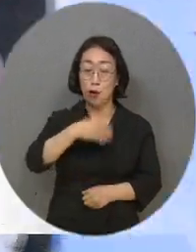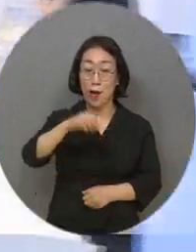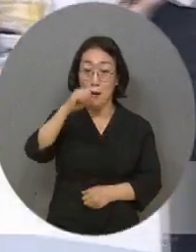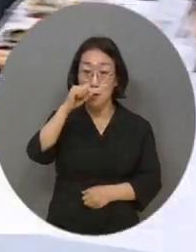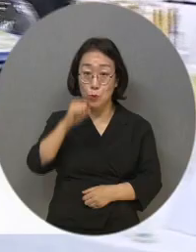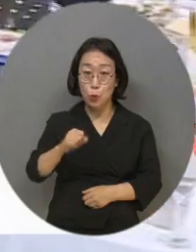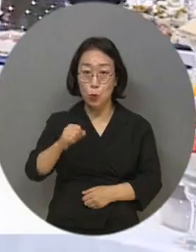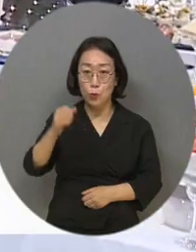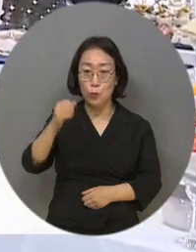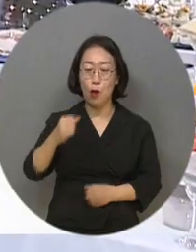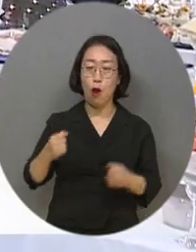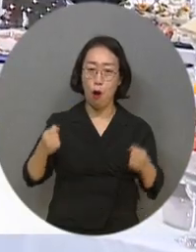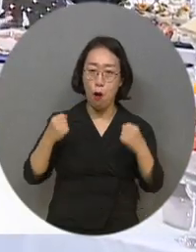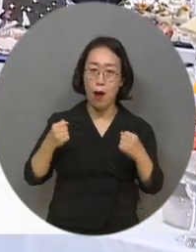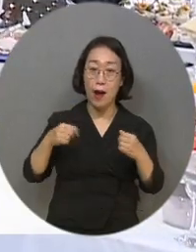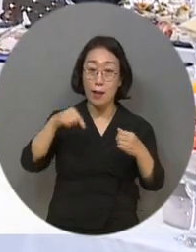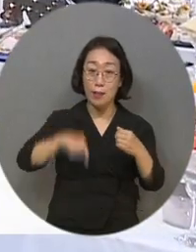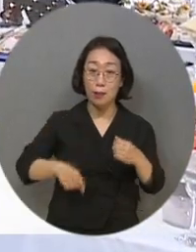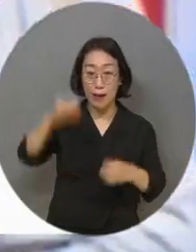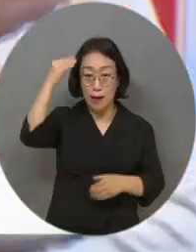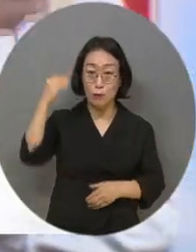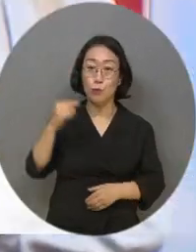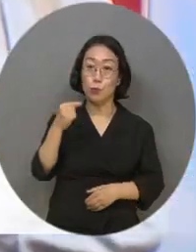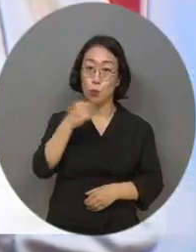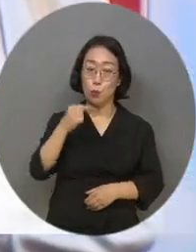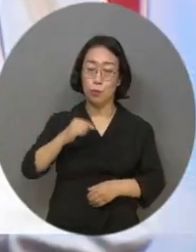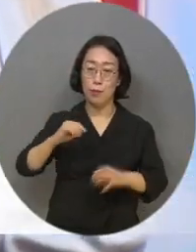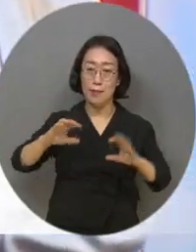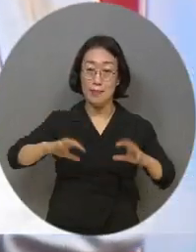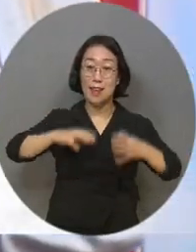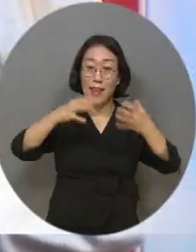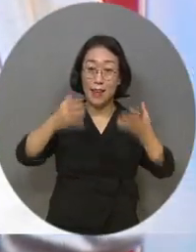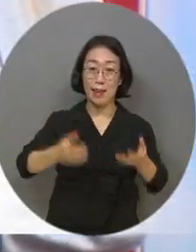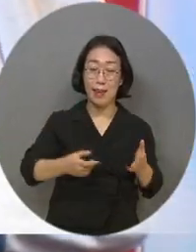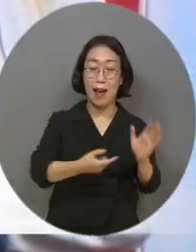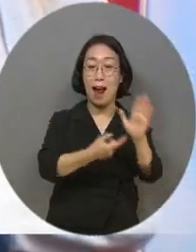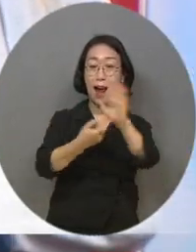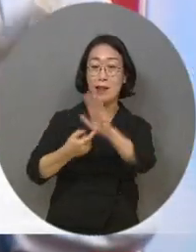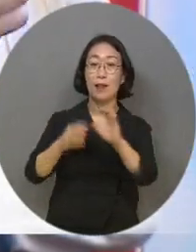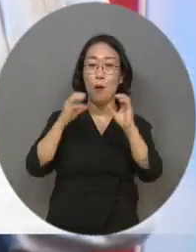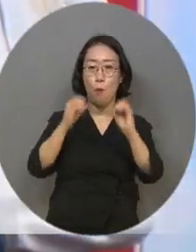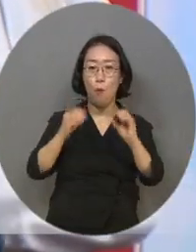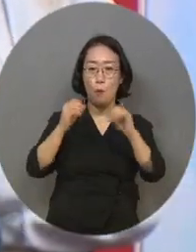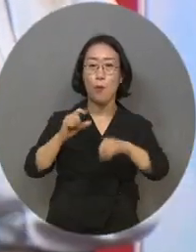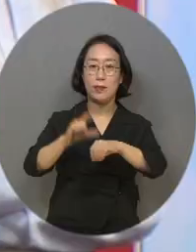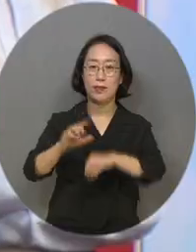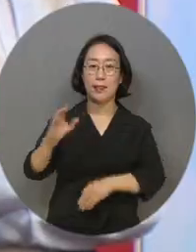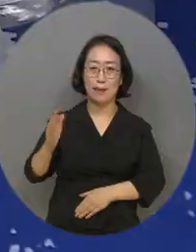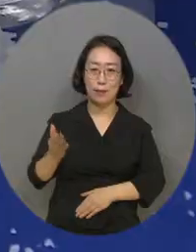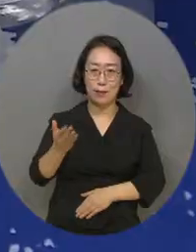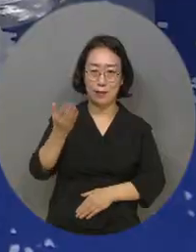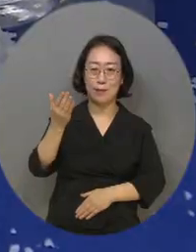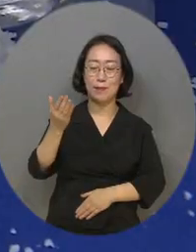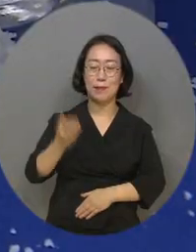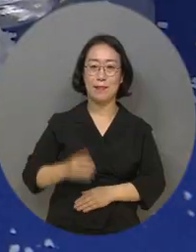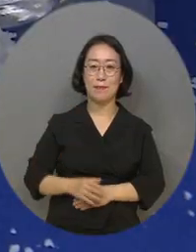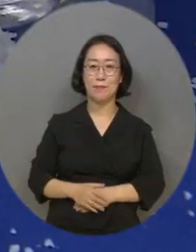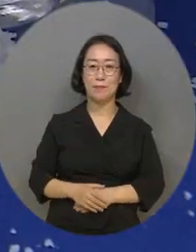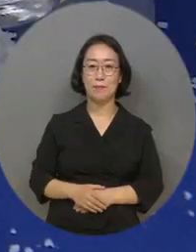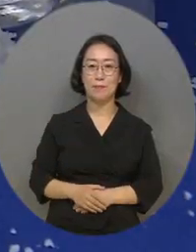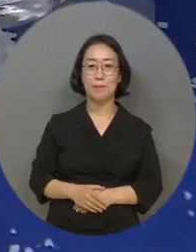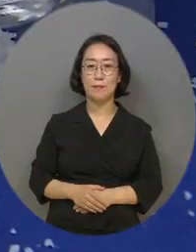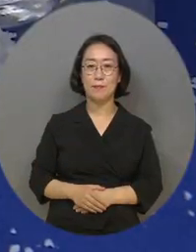높은 건강한 한국의 소금을 전 세계 소비자들에게 알리는 시간이 됐습니다. 복지TV